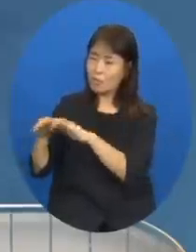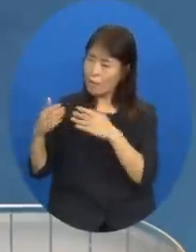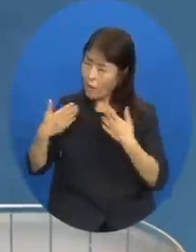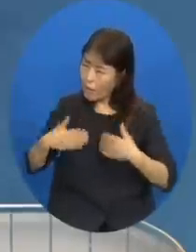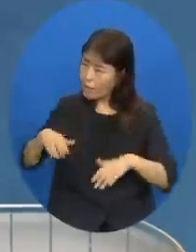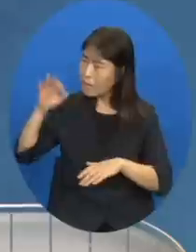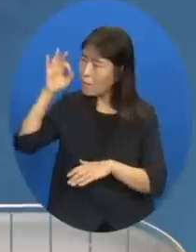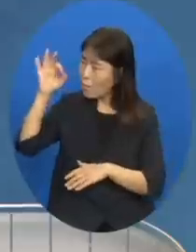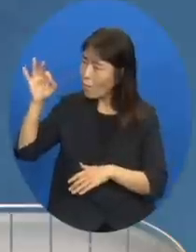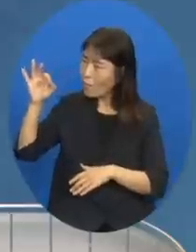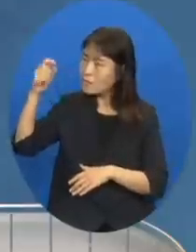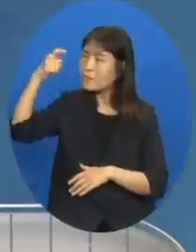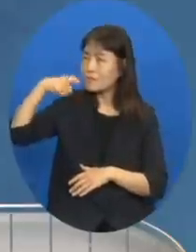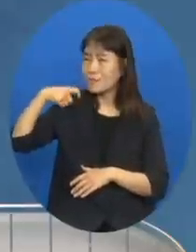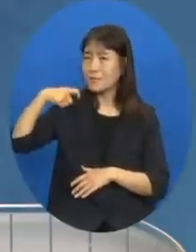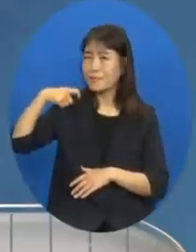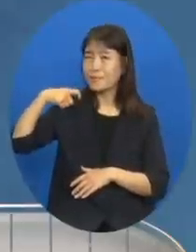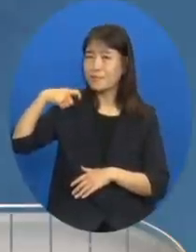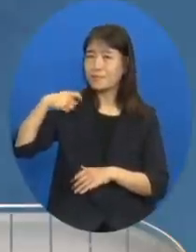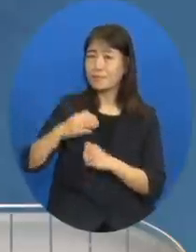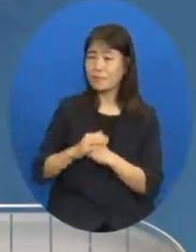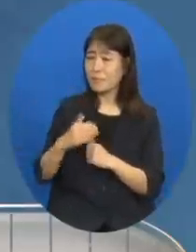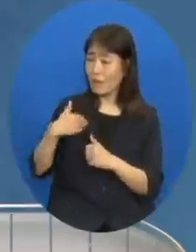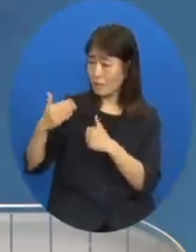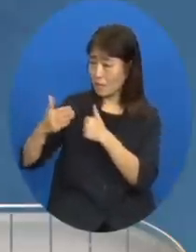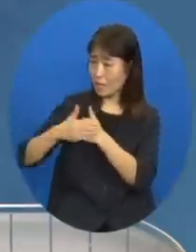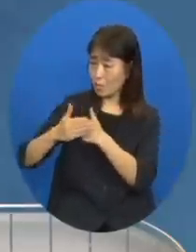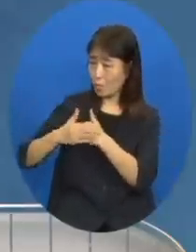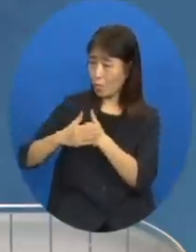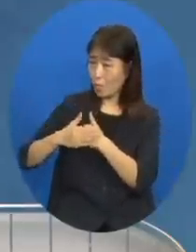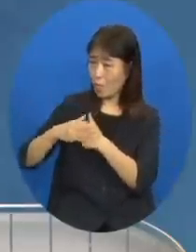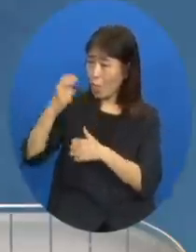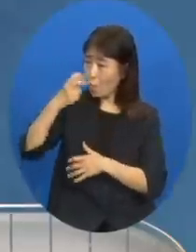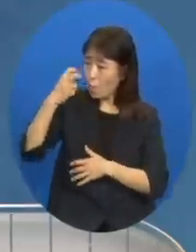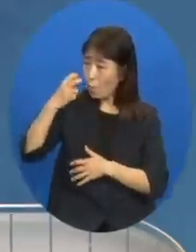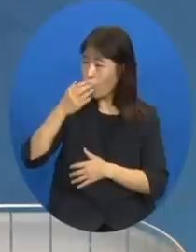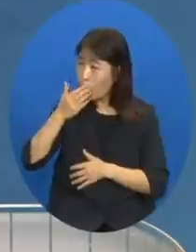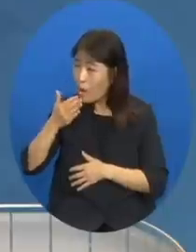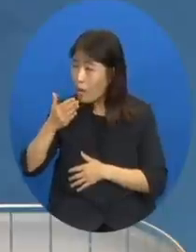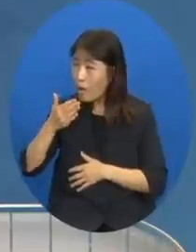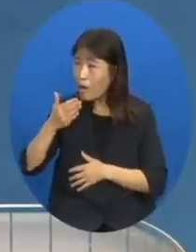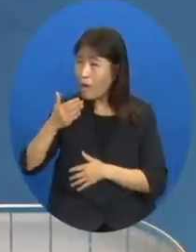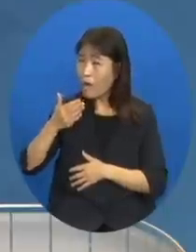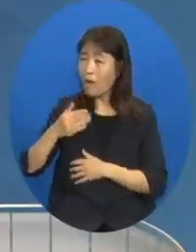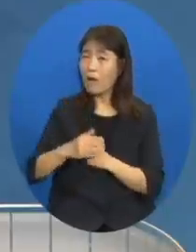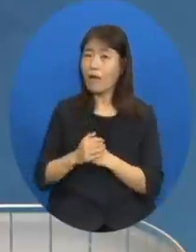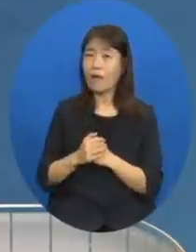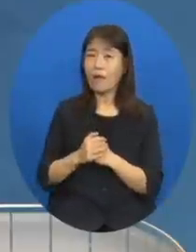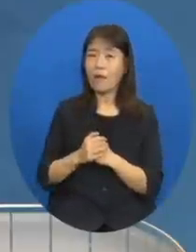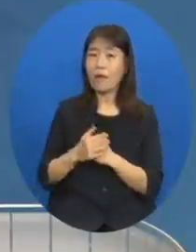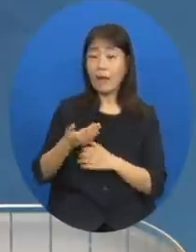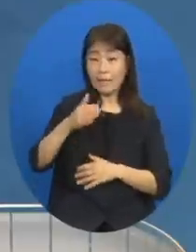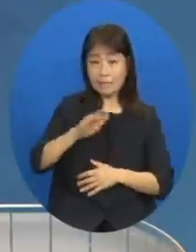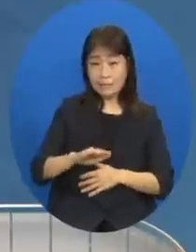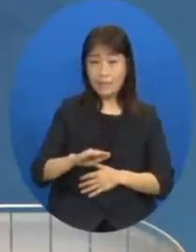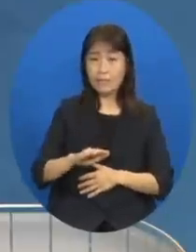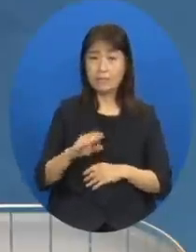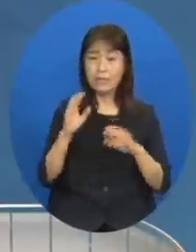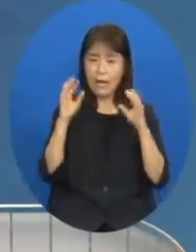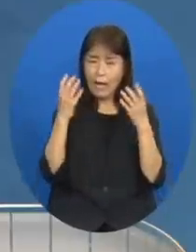보입니다 그게 우리를 뭘 도와 보호해줄만 하나 이렇게 느껴질만 해요 그러나 새끼가